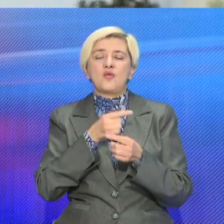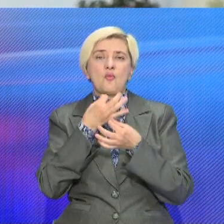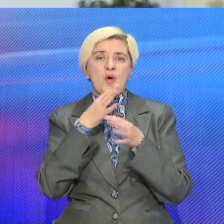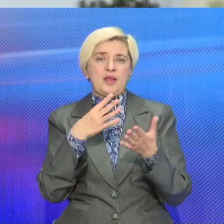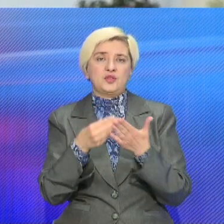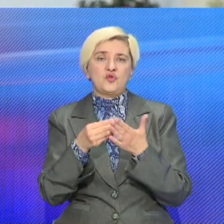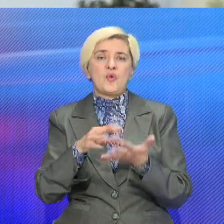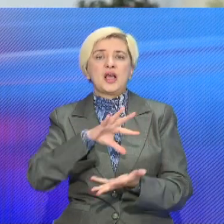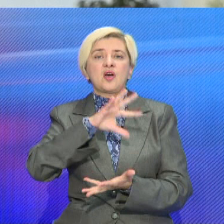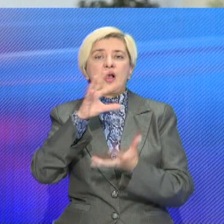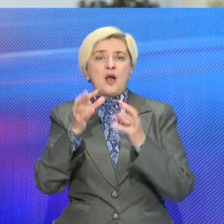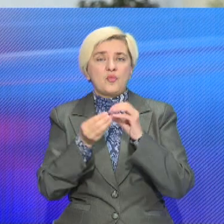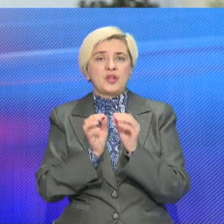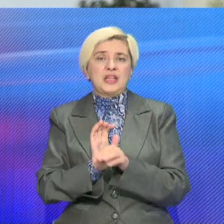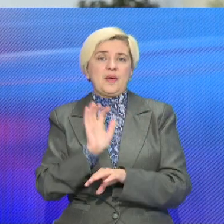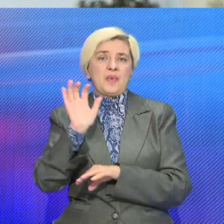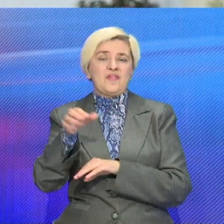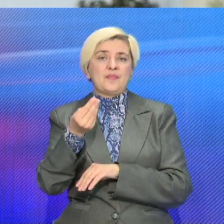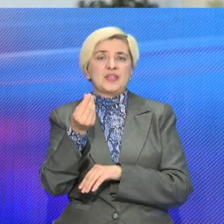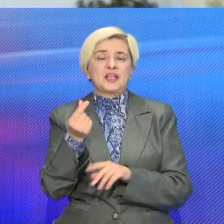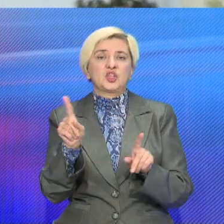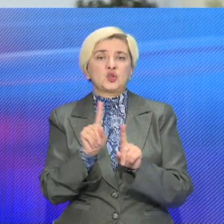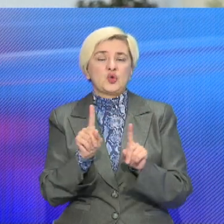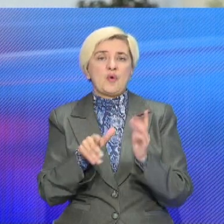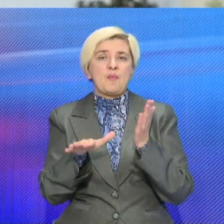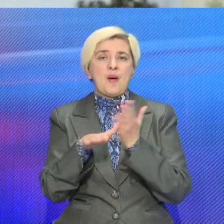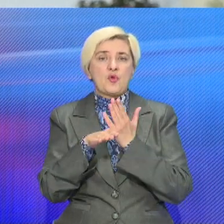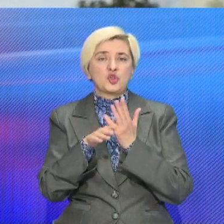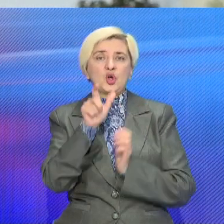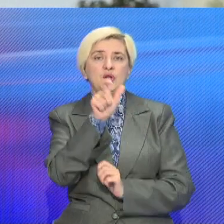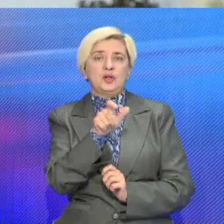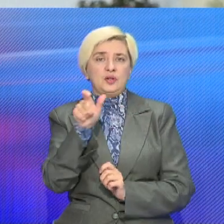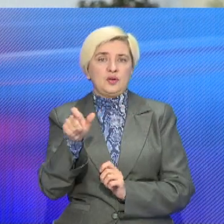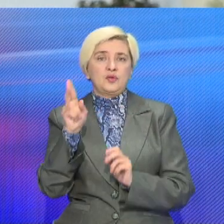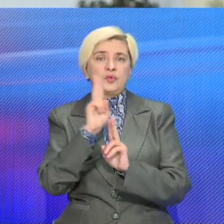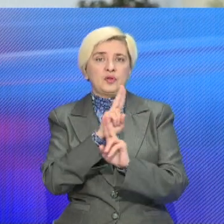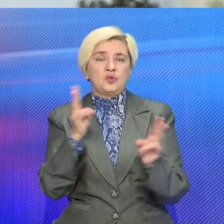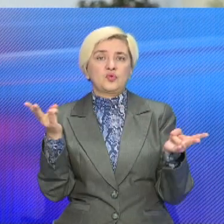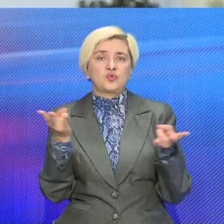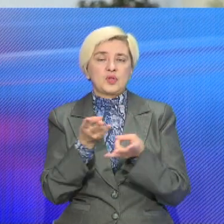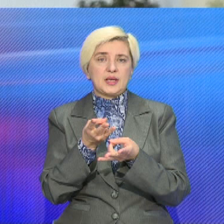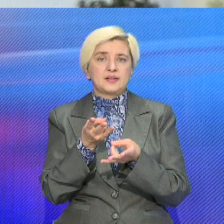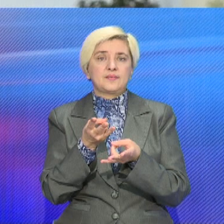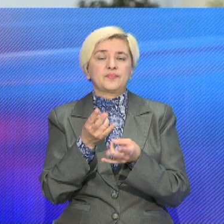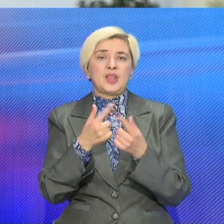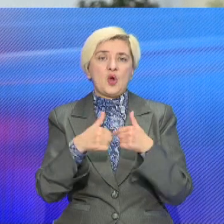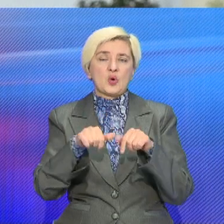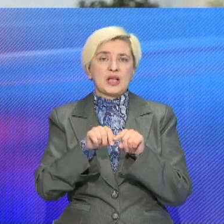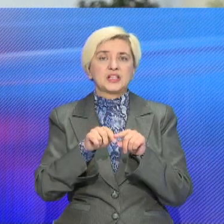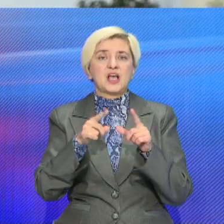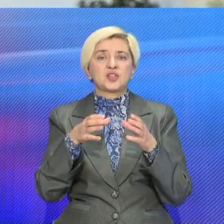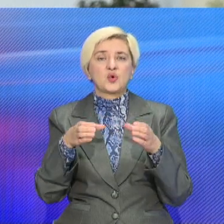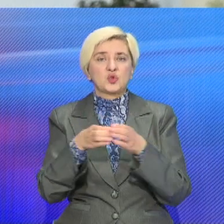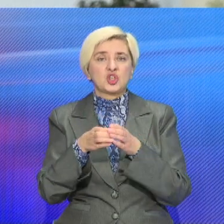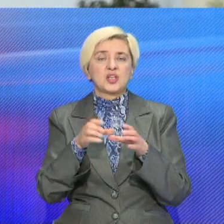мы направляем эти деньги для того, чтобы помочь тому, кто в ней нуждается. Ну и, конечно же, и организации, и учреждения